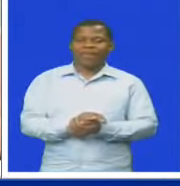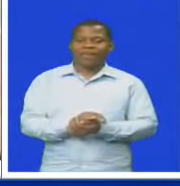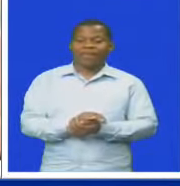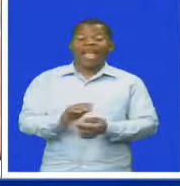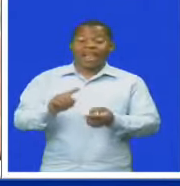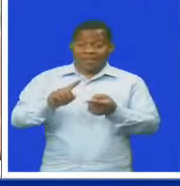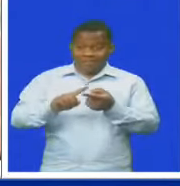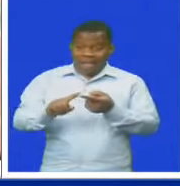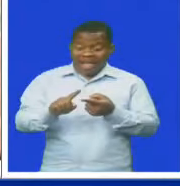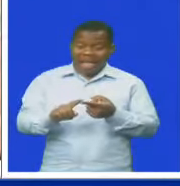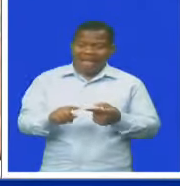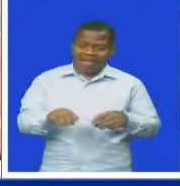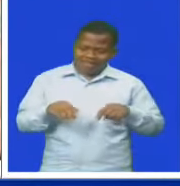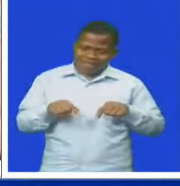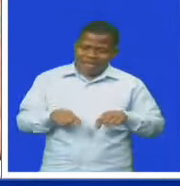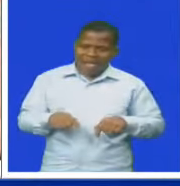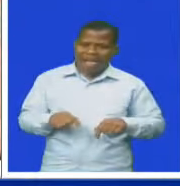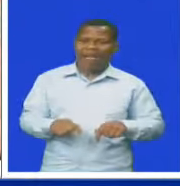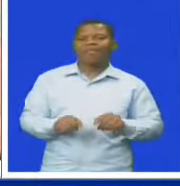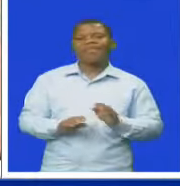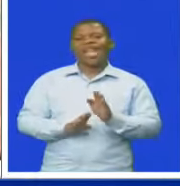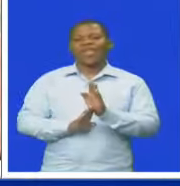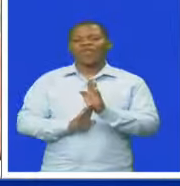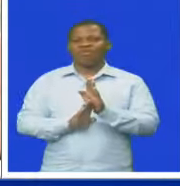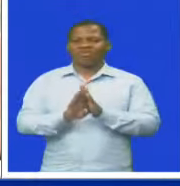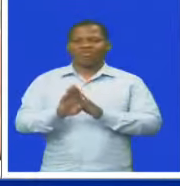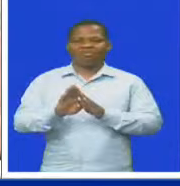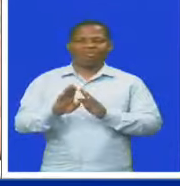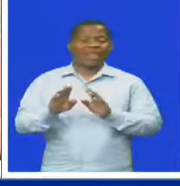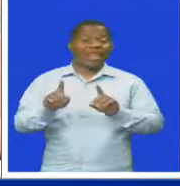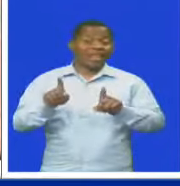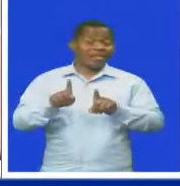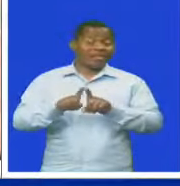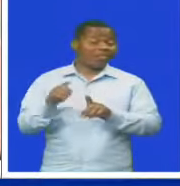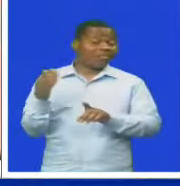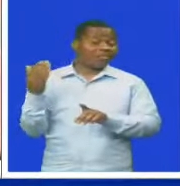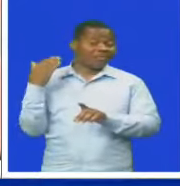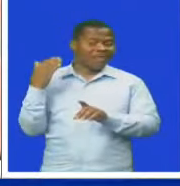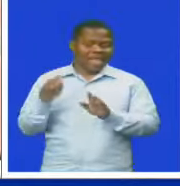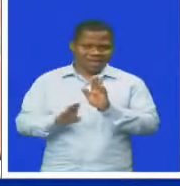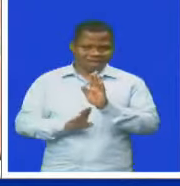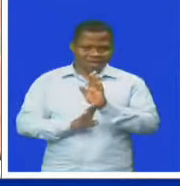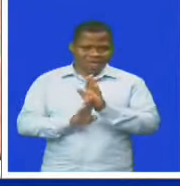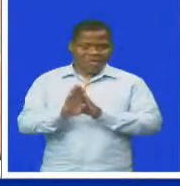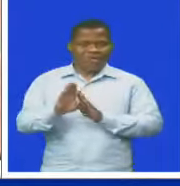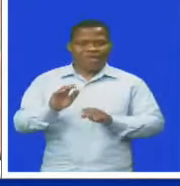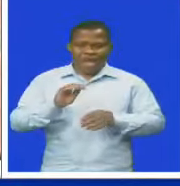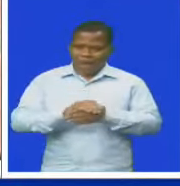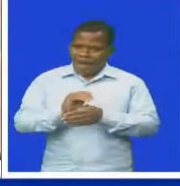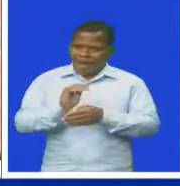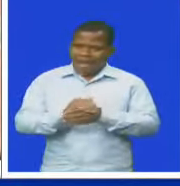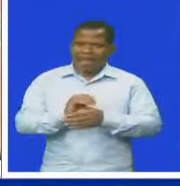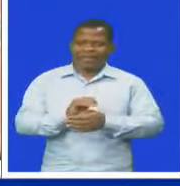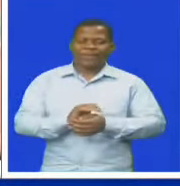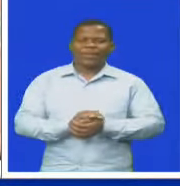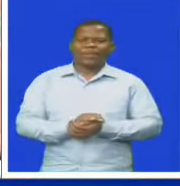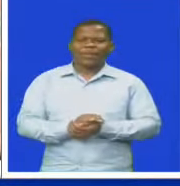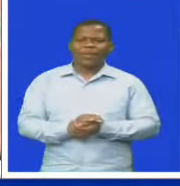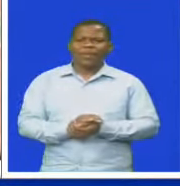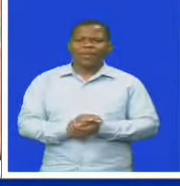besetulu, but this year we've taken a step even further, you know, up. So standard is new level noma